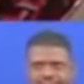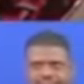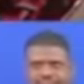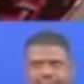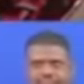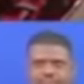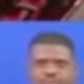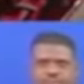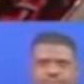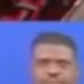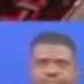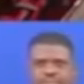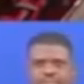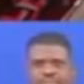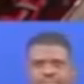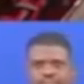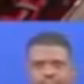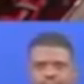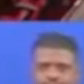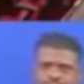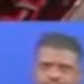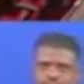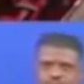Karibu mkuu wa mkoa wangu, karibu sana.